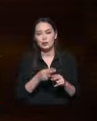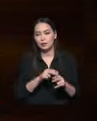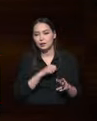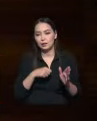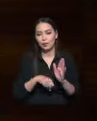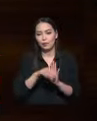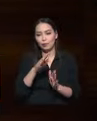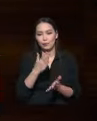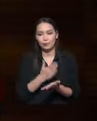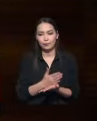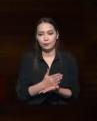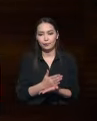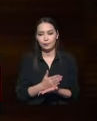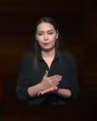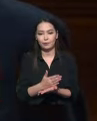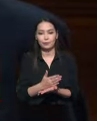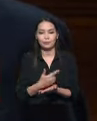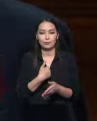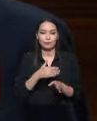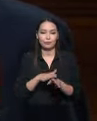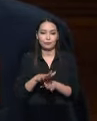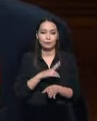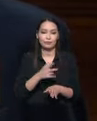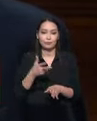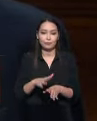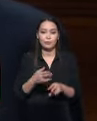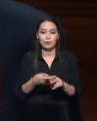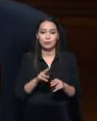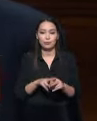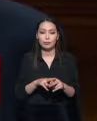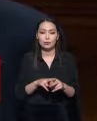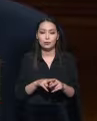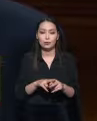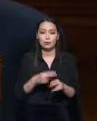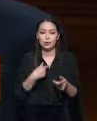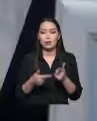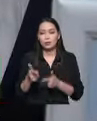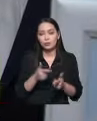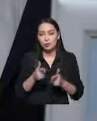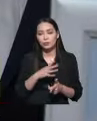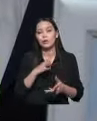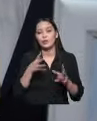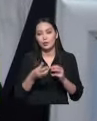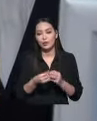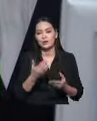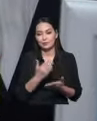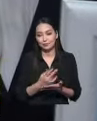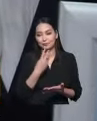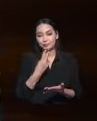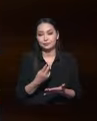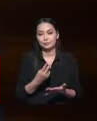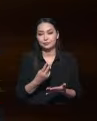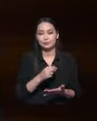Мен секіртпе күйін орындадым. Жарысқа көп күн дайындалдым және де нәтижесін көріп отырсыздар.